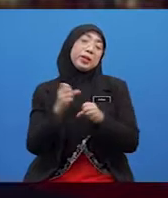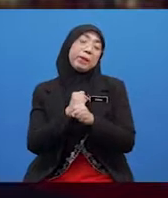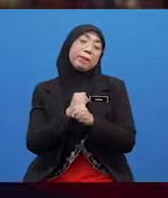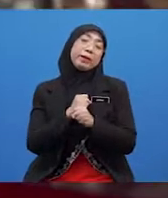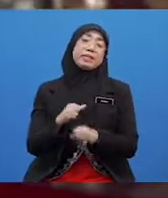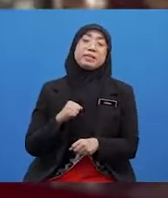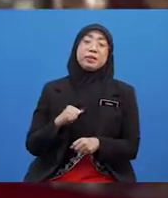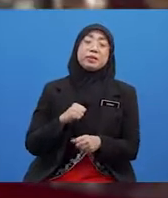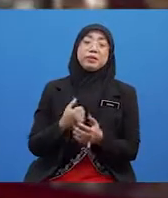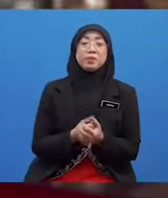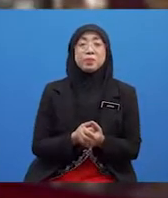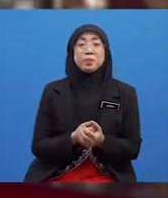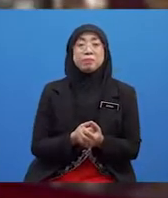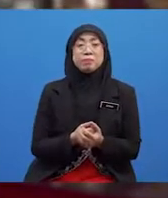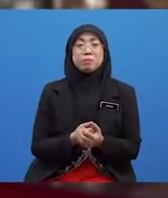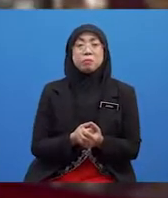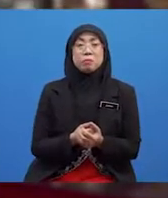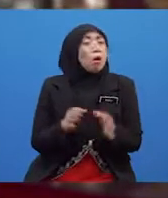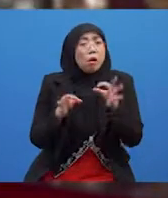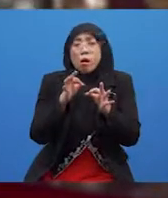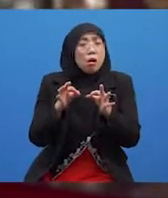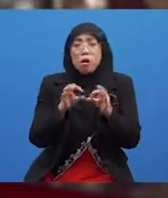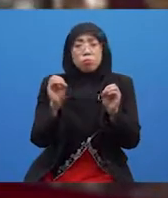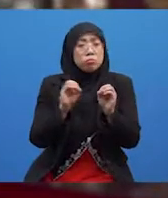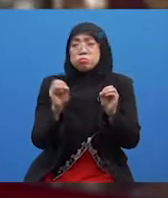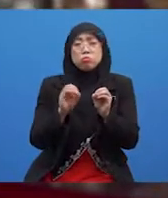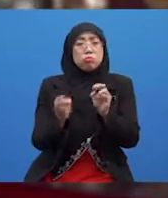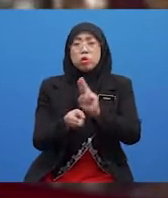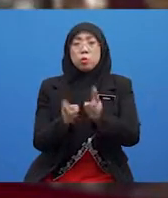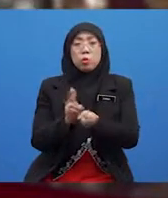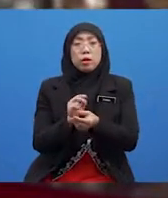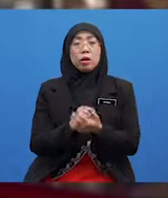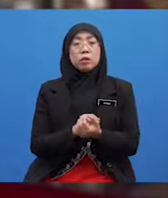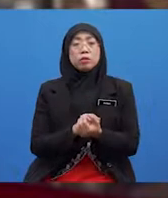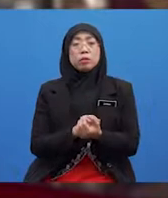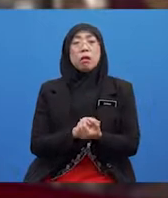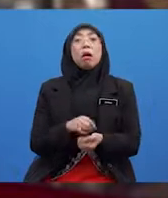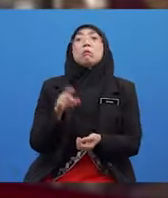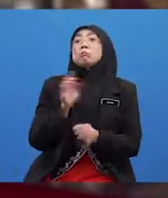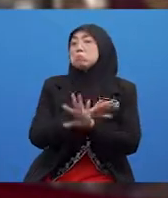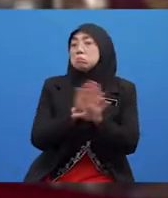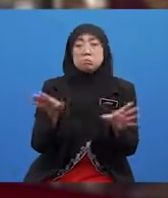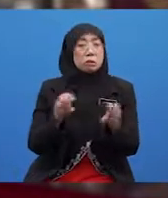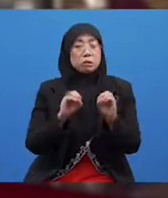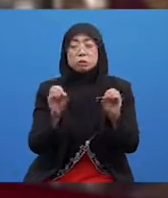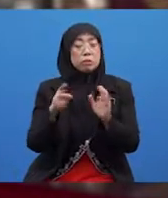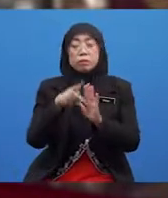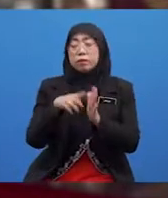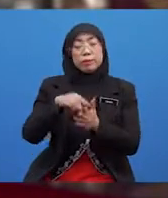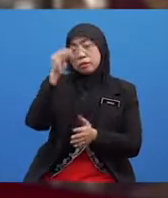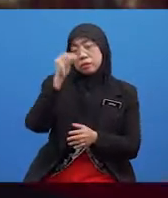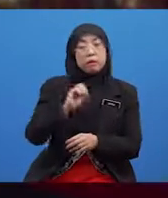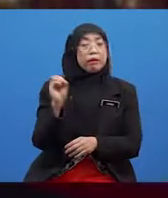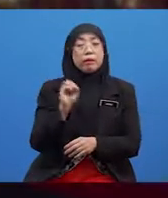tersebut. Sekiranya tiada perubahan yang dikenal pasti, bermakna tiada pembelajaran yang telah